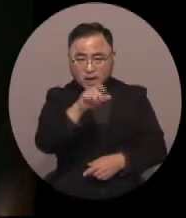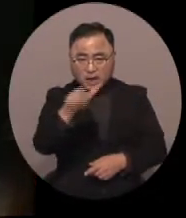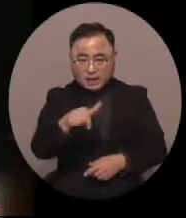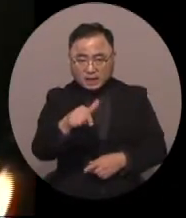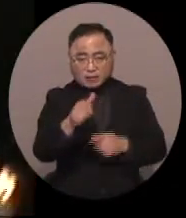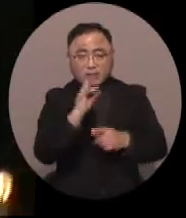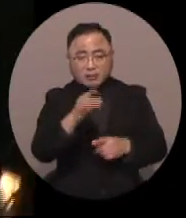예정입니다